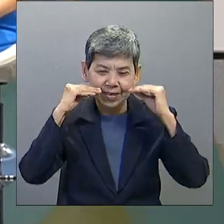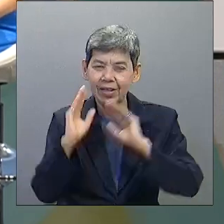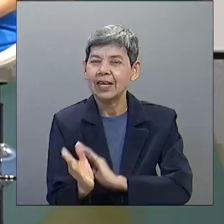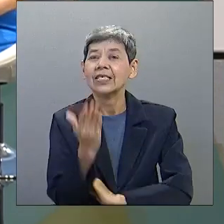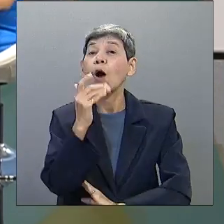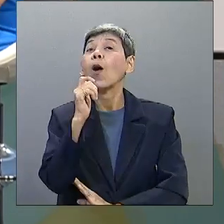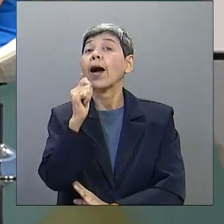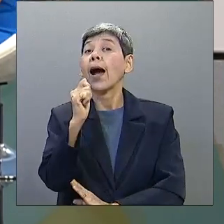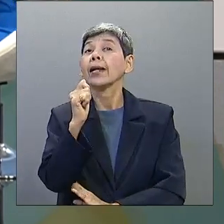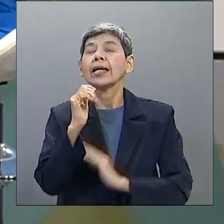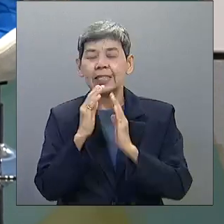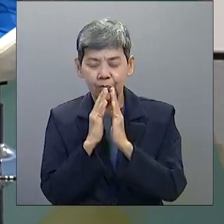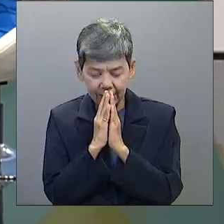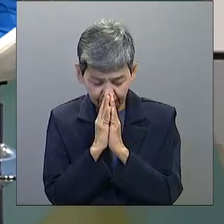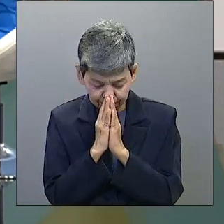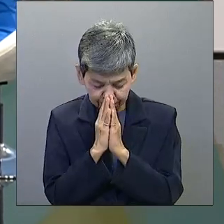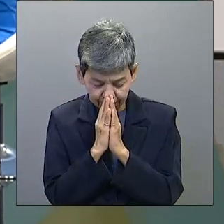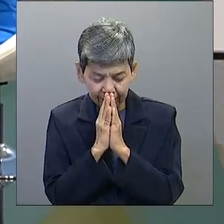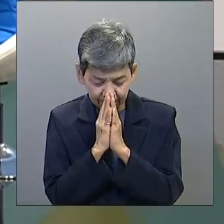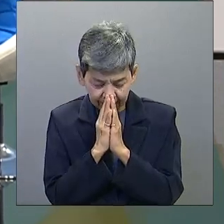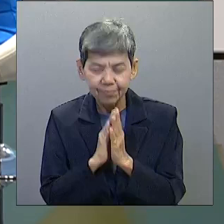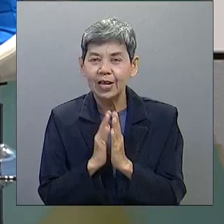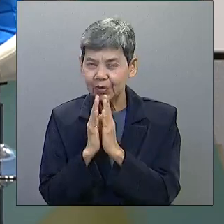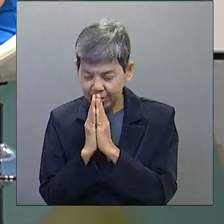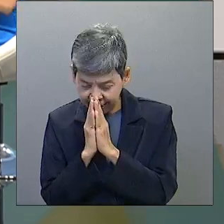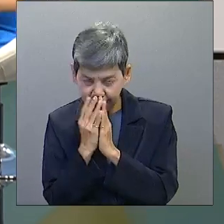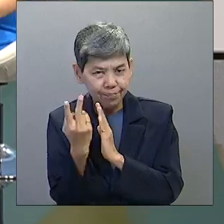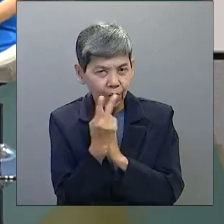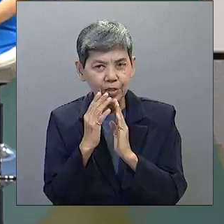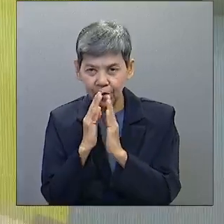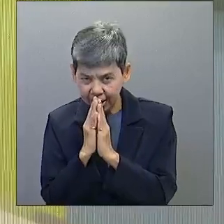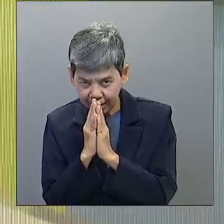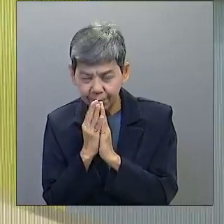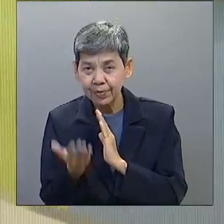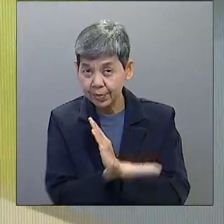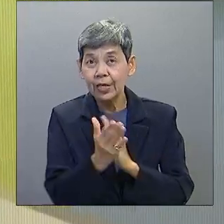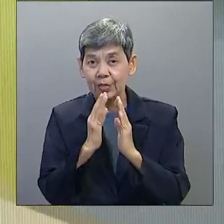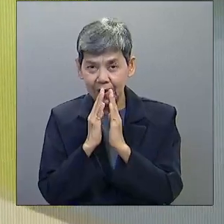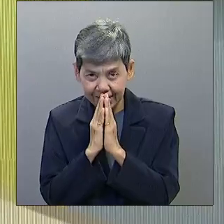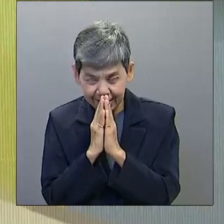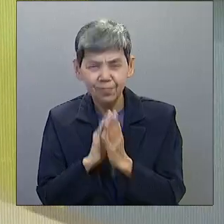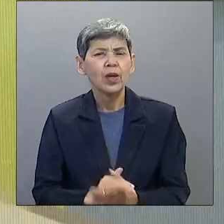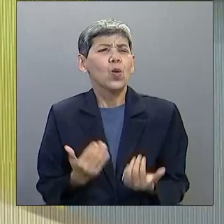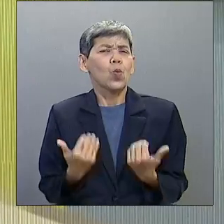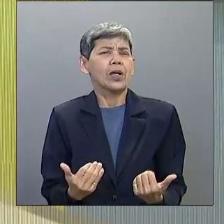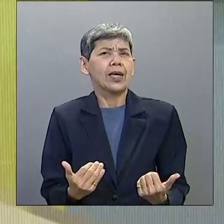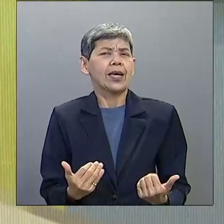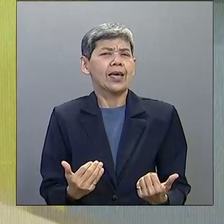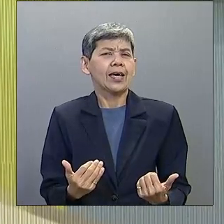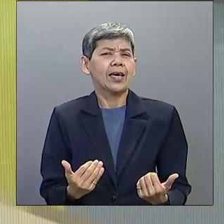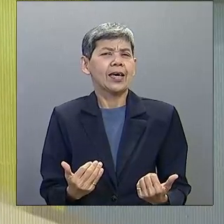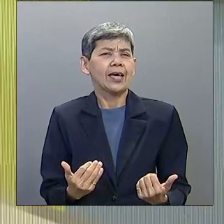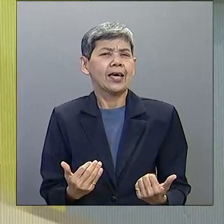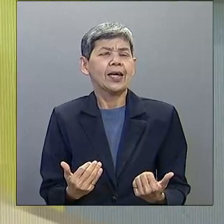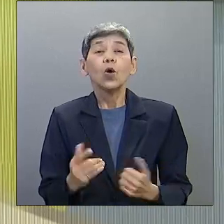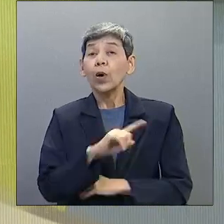ครับคุณชมพู่พัชชาสวัสดีครับ สวัสดีค่ะคุณต๊อบสวัสดีน้องยุ้ยค่ะสวัสดีคุณผู้ชมทุกท่านนะคะวันนี้10มก